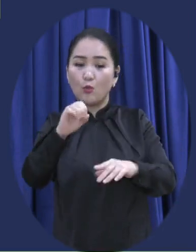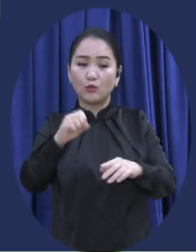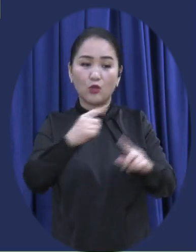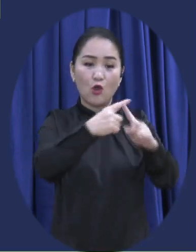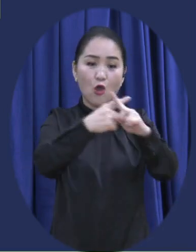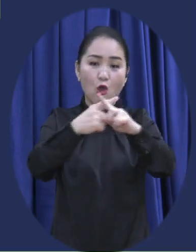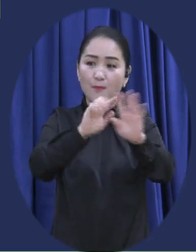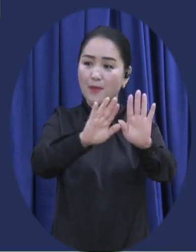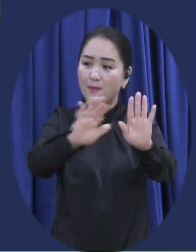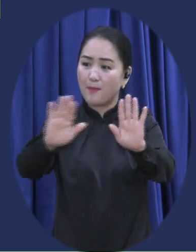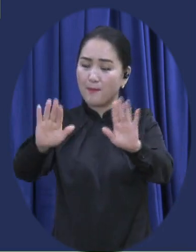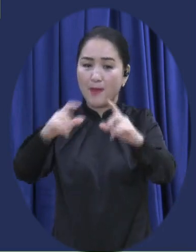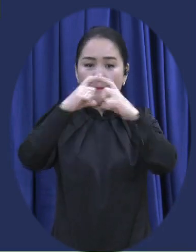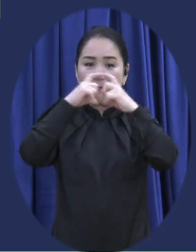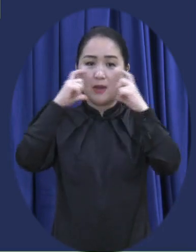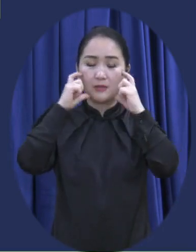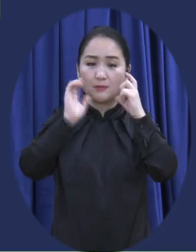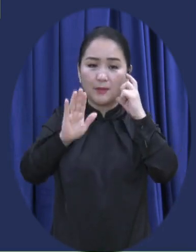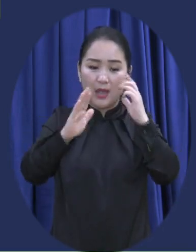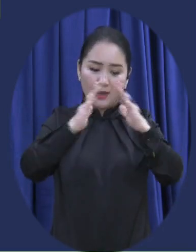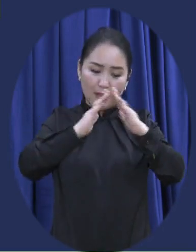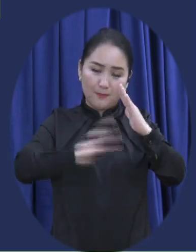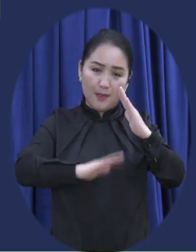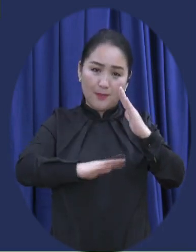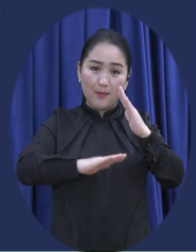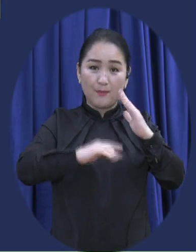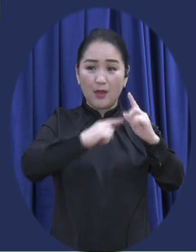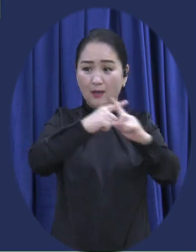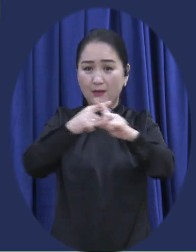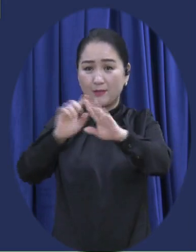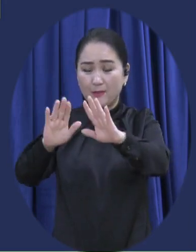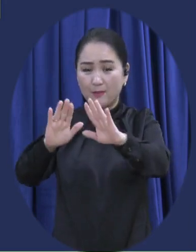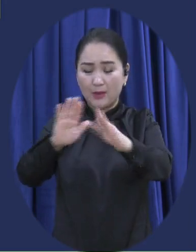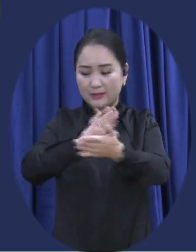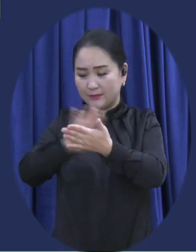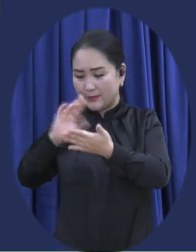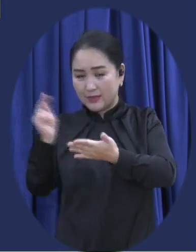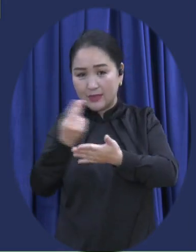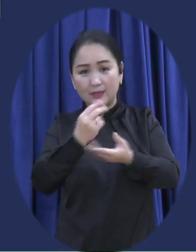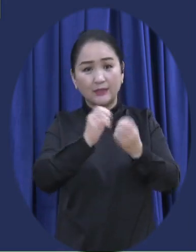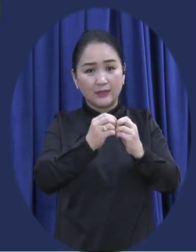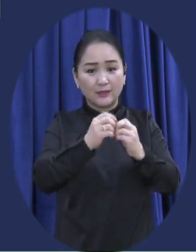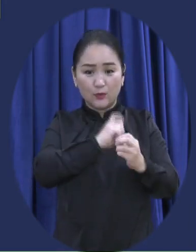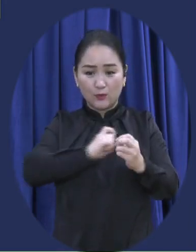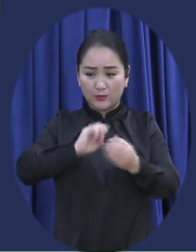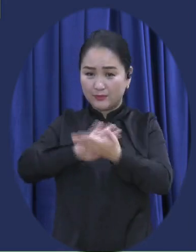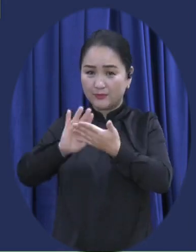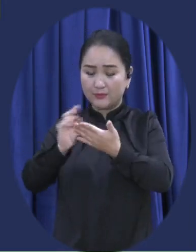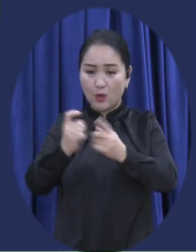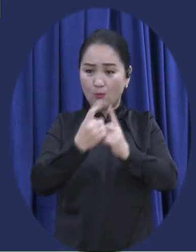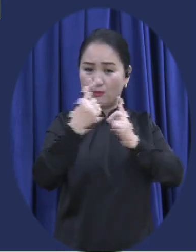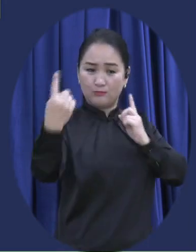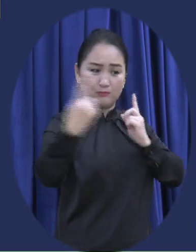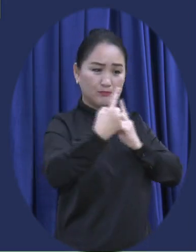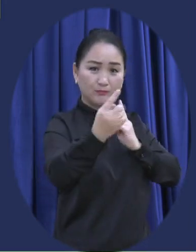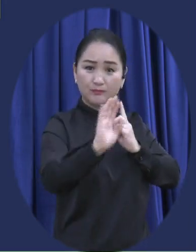өнөөдрийн маскжуулах, гэрийн хорионд байлгах, ховын ариун цэврийг сахиулах, хүн хоорондын зай барих, бөөгнөрлөөс сэргийлэх